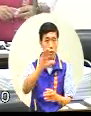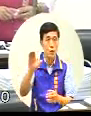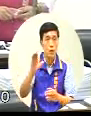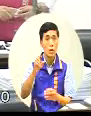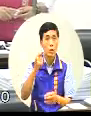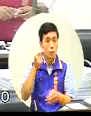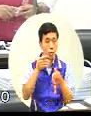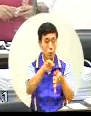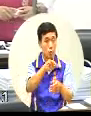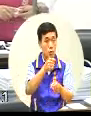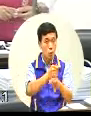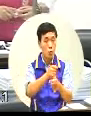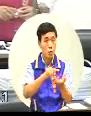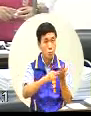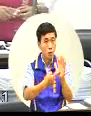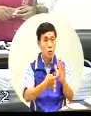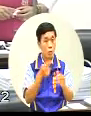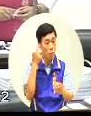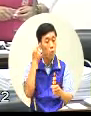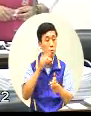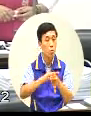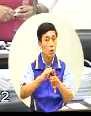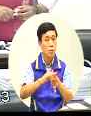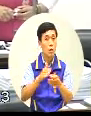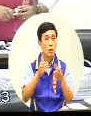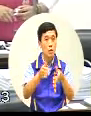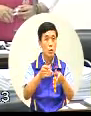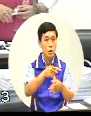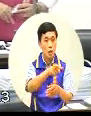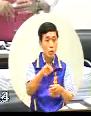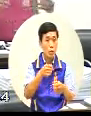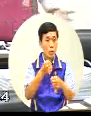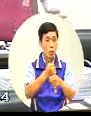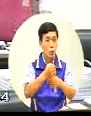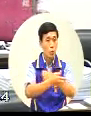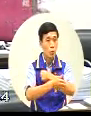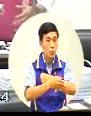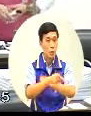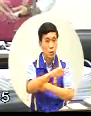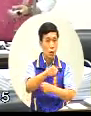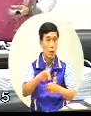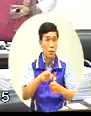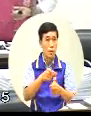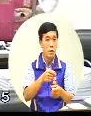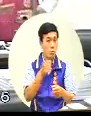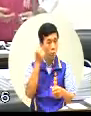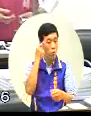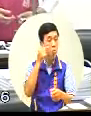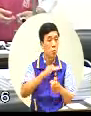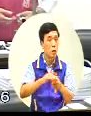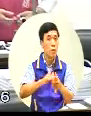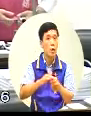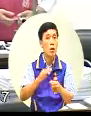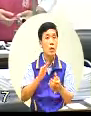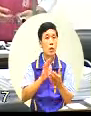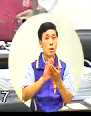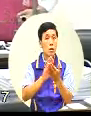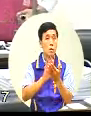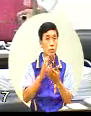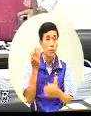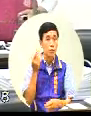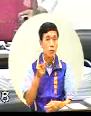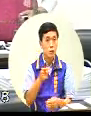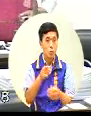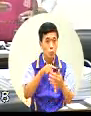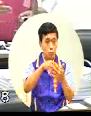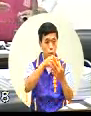肯定，也谢谢你们这么体恤我们这些辛苦的基层人员，所以他们非常的期待。后来当时有排列到600多个人嘛，对不对？就